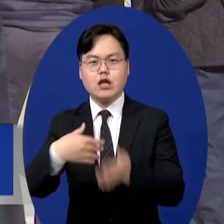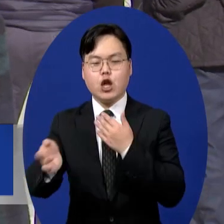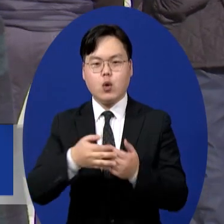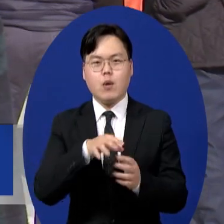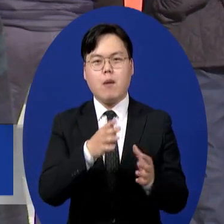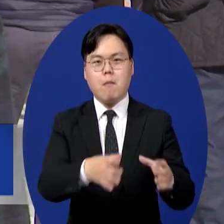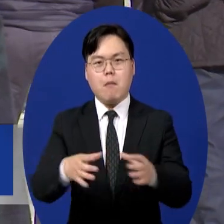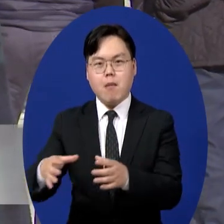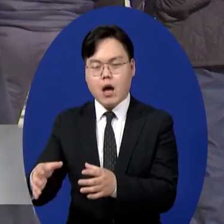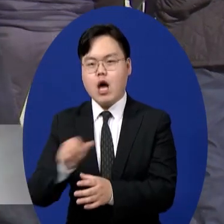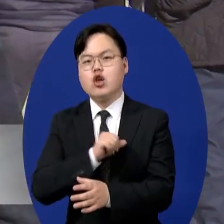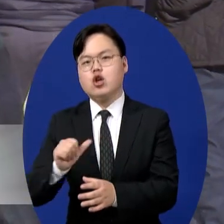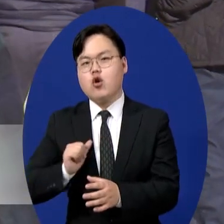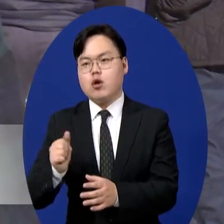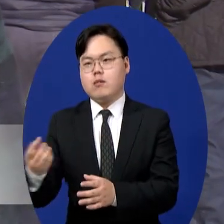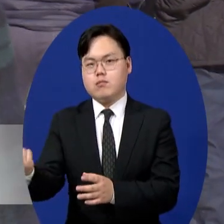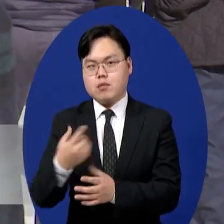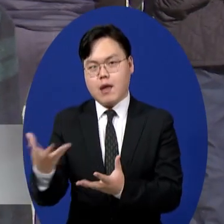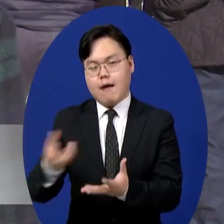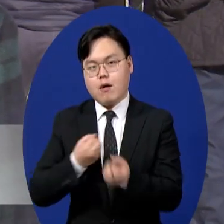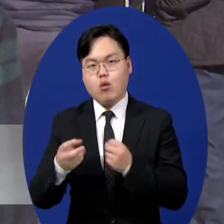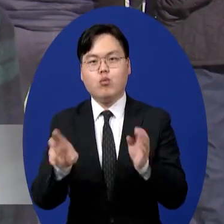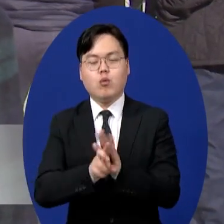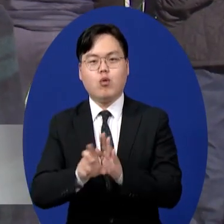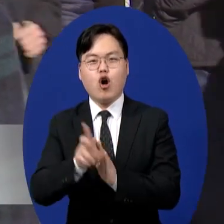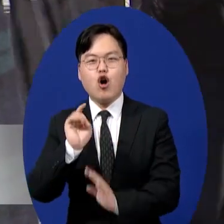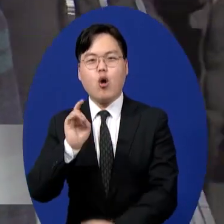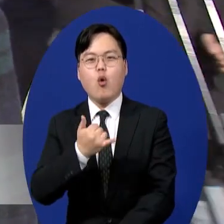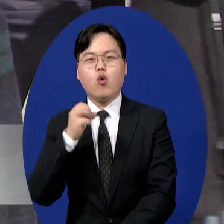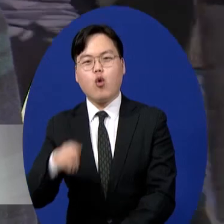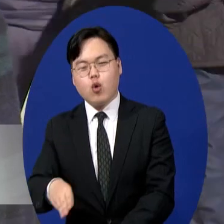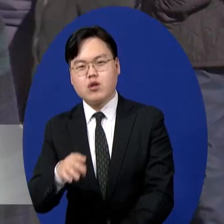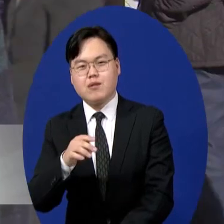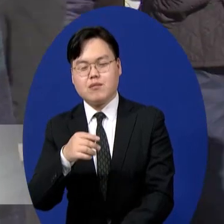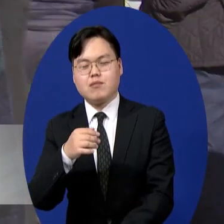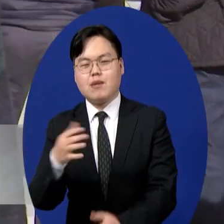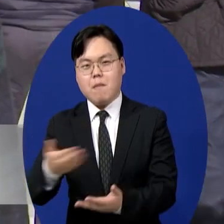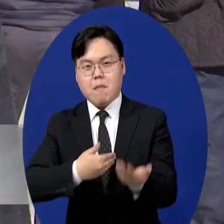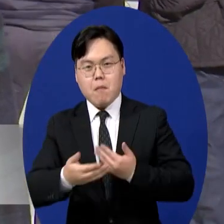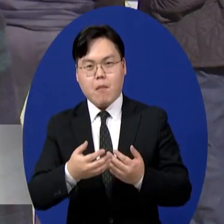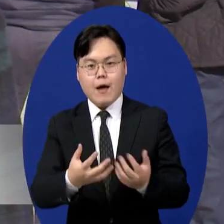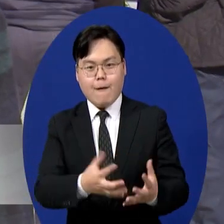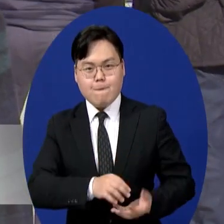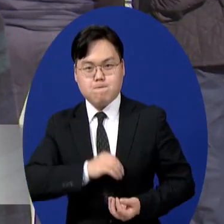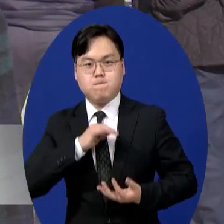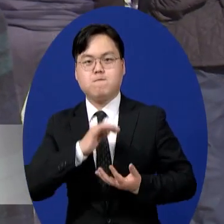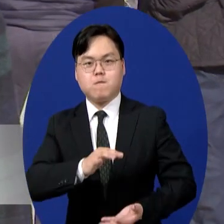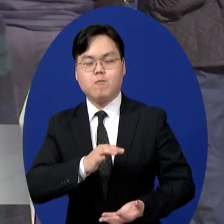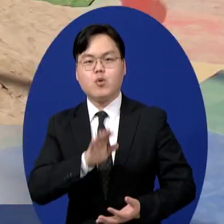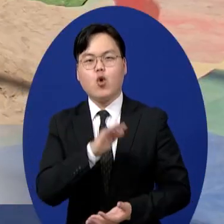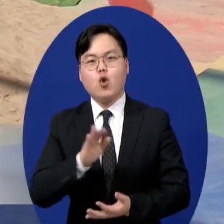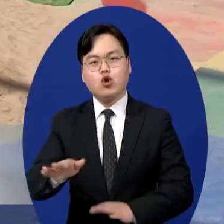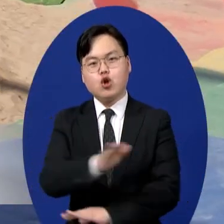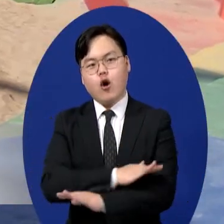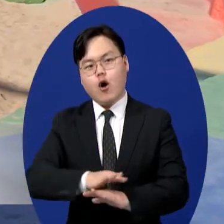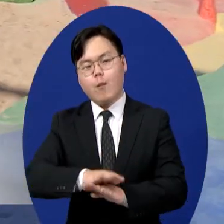маань гэлгар утаа авчирч өгөх ажхуйн нэгж байгууллагууд бол илүү үйлдвэрлэл дээр гарч байгаа хог хай гэлгар утнуудаа авчирах замаар нэгсэндээ энэ хүүхдийн тоглоомын талбай одоогийн